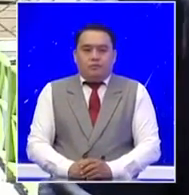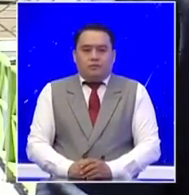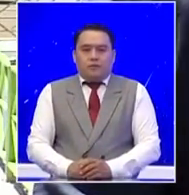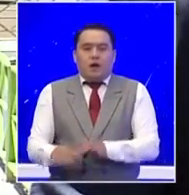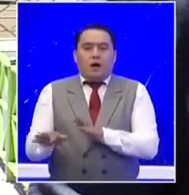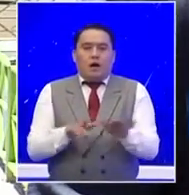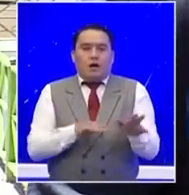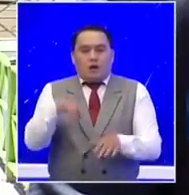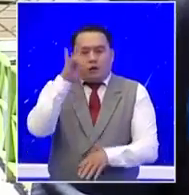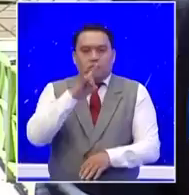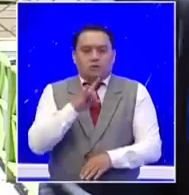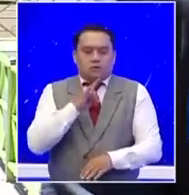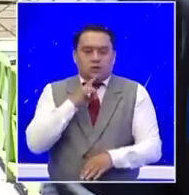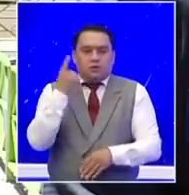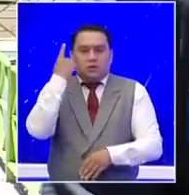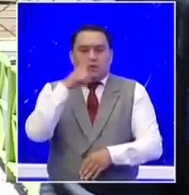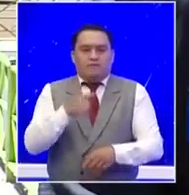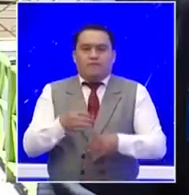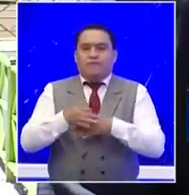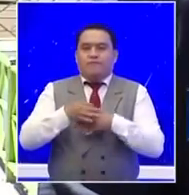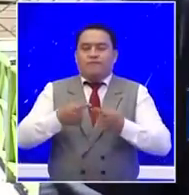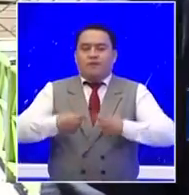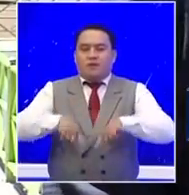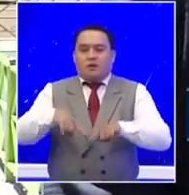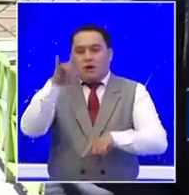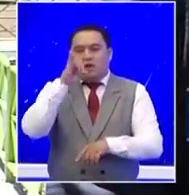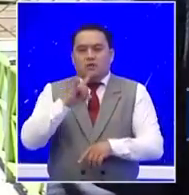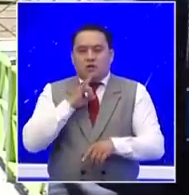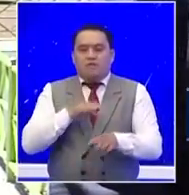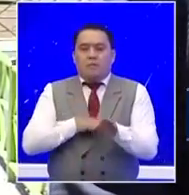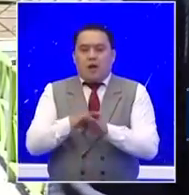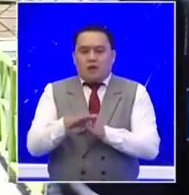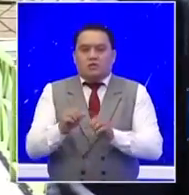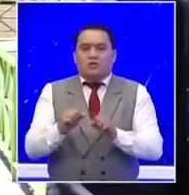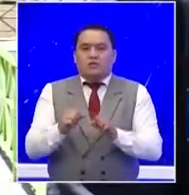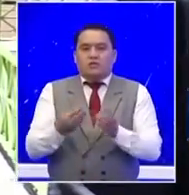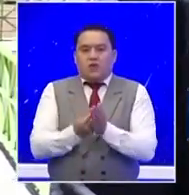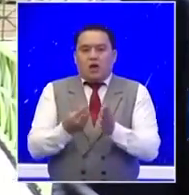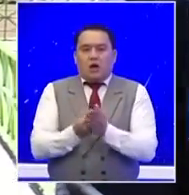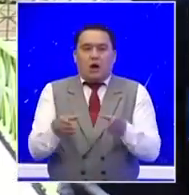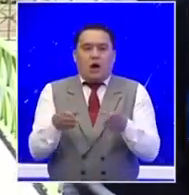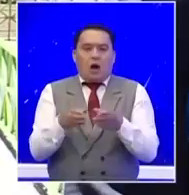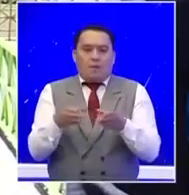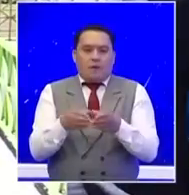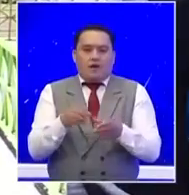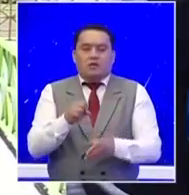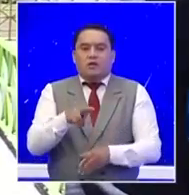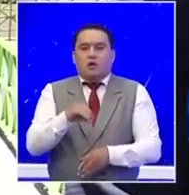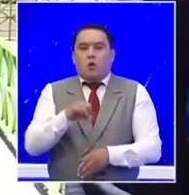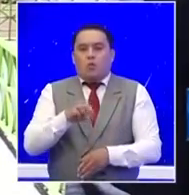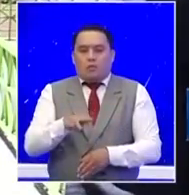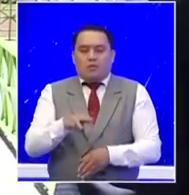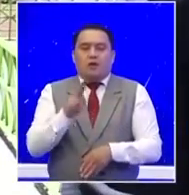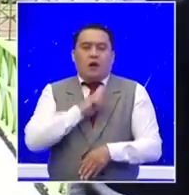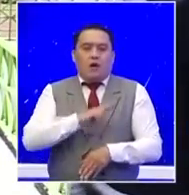Акция «Комкор Казахстан» инициирована Федерацией профсоюзов Казахстана. Осуществляется она за счет средств компании «Транстелеком». Также в